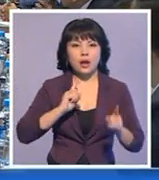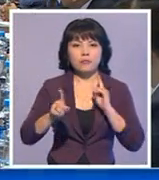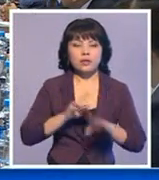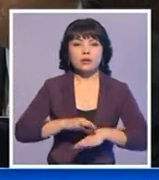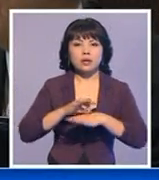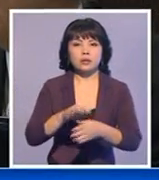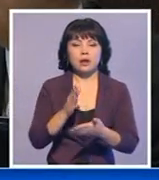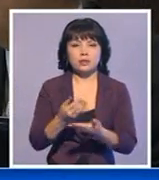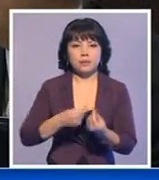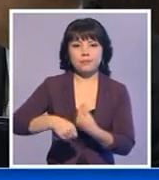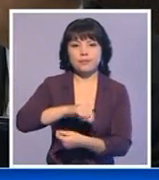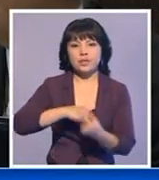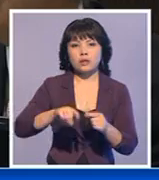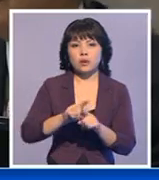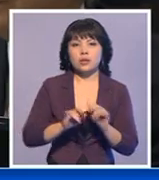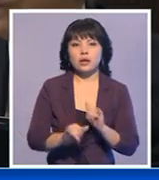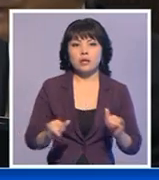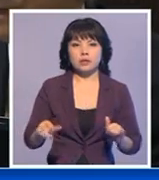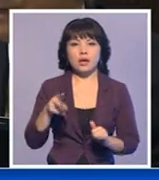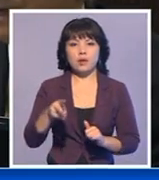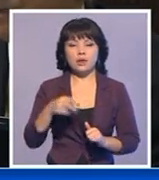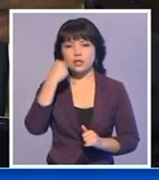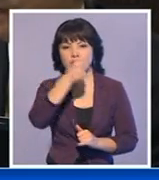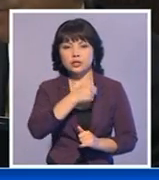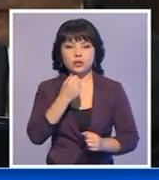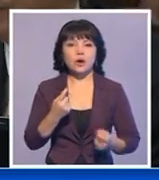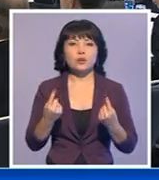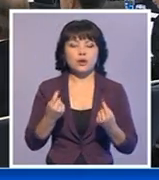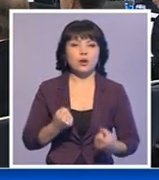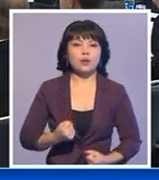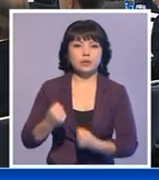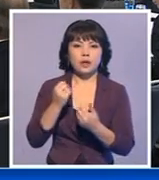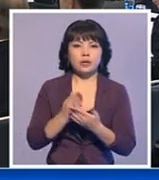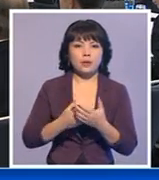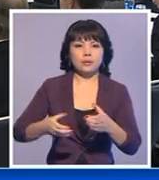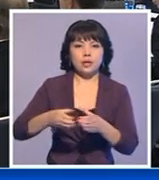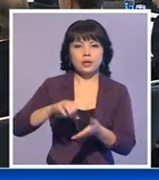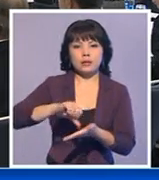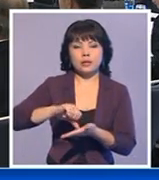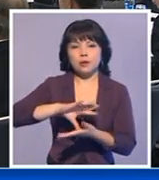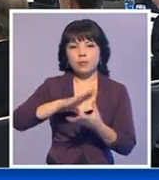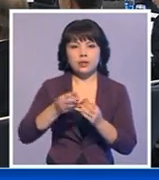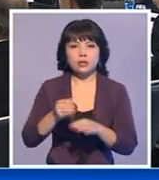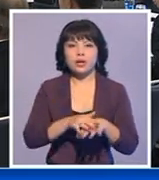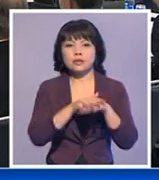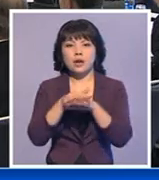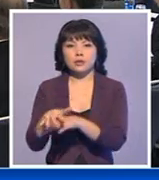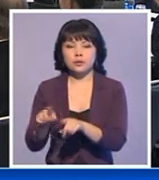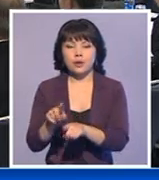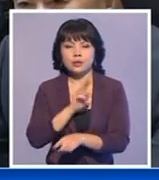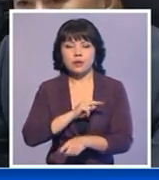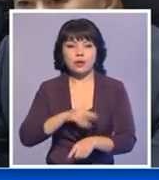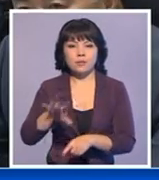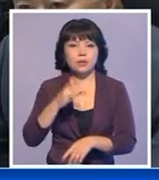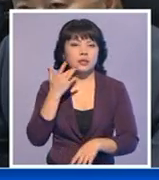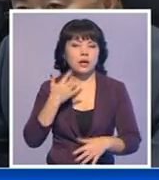бизнес инкубациялау 2000 жылдың басында үлкен қолдауға ие болып, халықаралық донорлық бағдарламалар қаржыландыруды тоқтатқан бойда қызметі бәсеңдеп